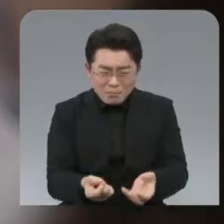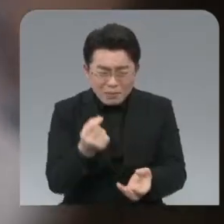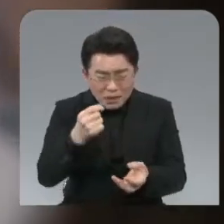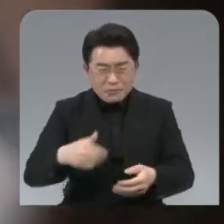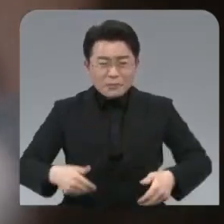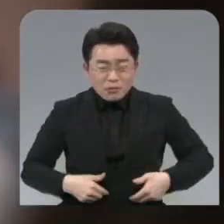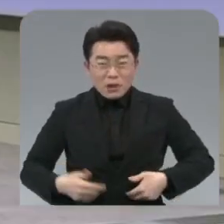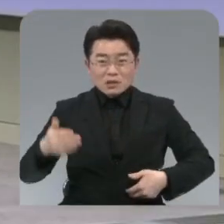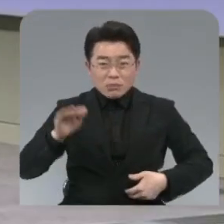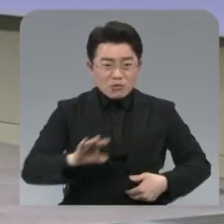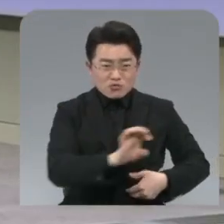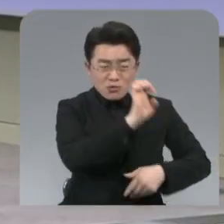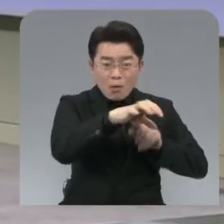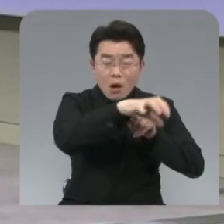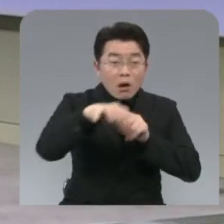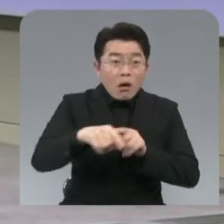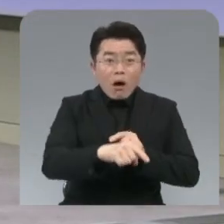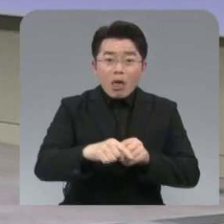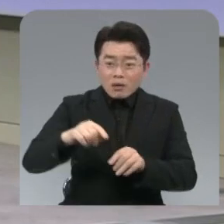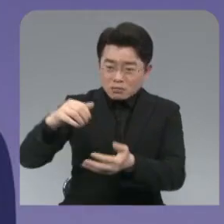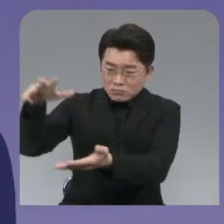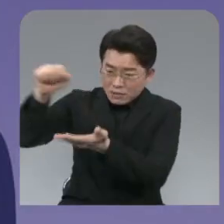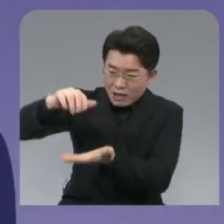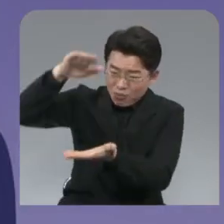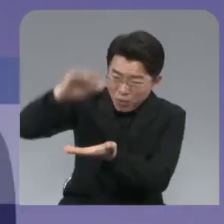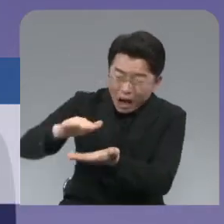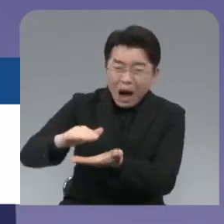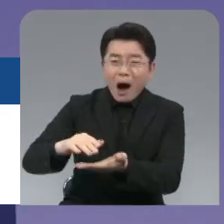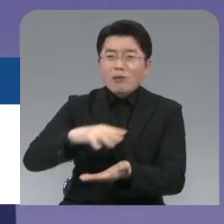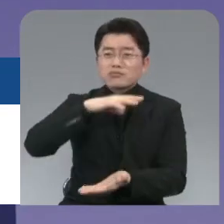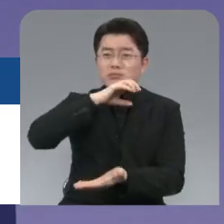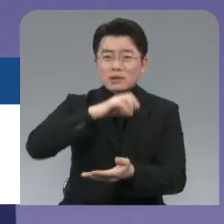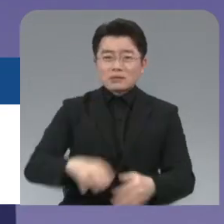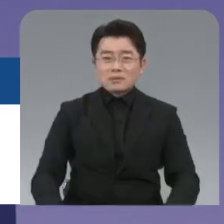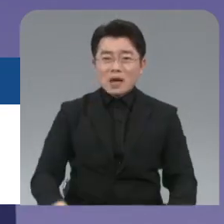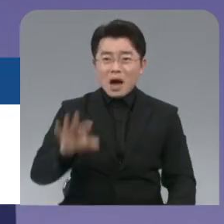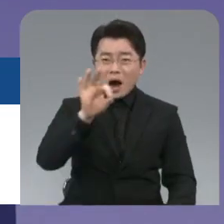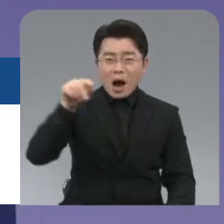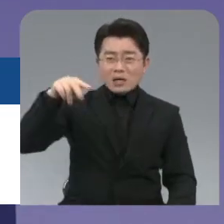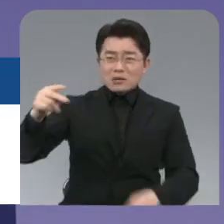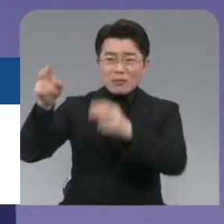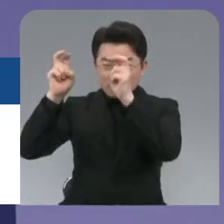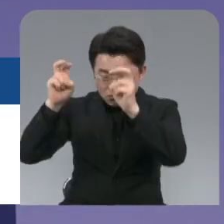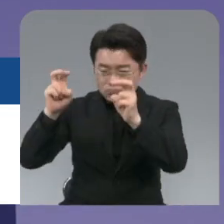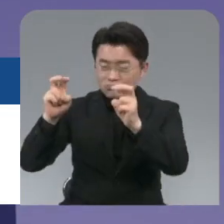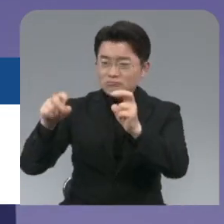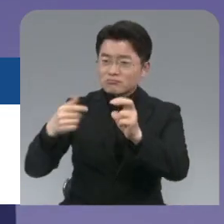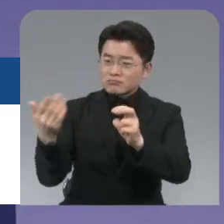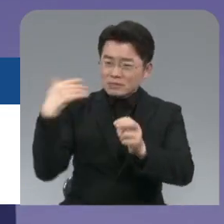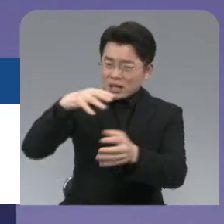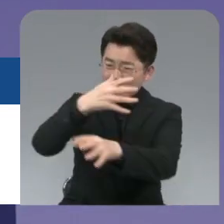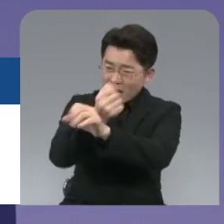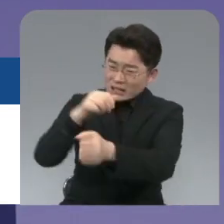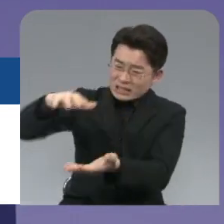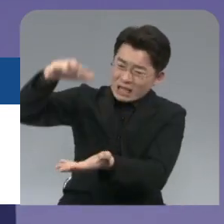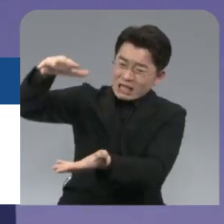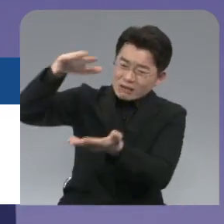세운 유럽 각국은 반발하고 있습니다. That AstraZeneca needs to deliver on its commitments in our